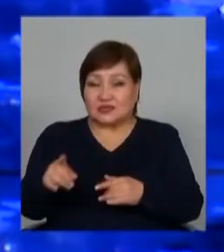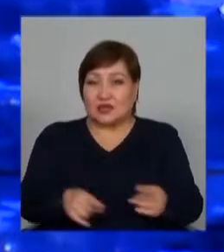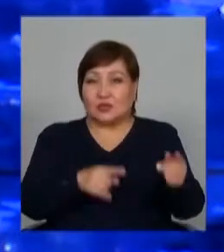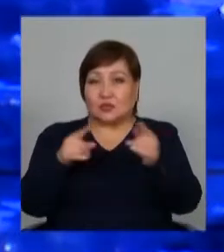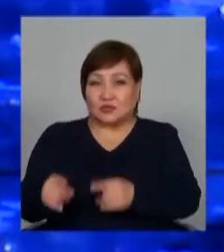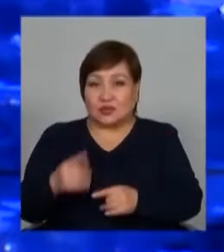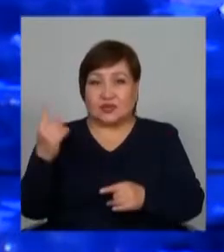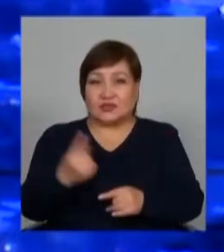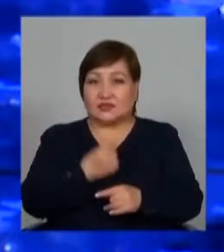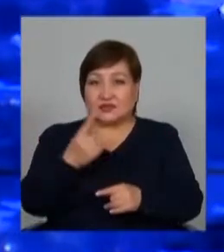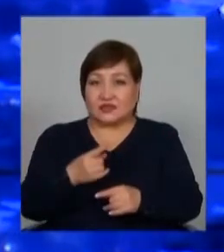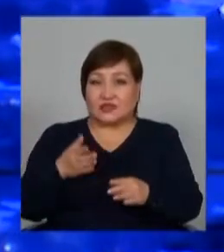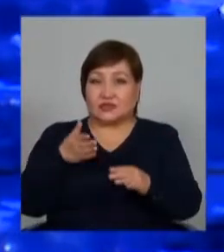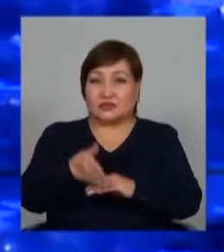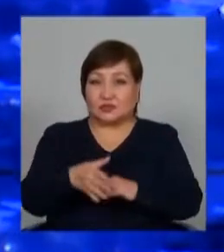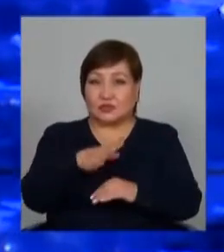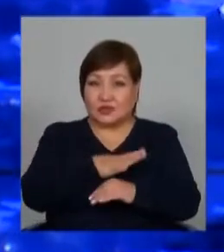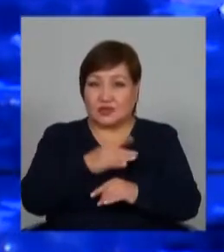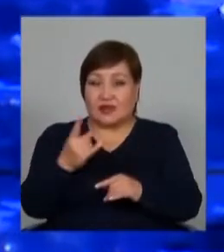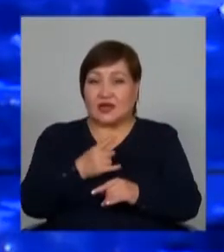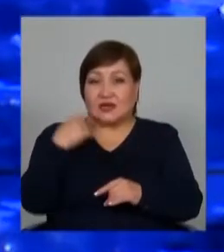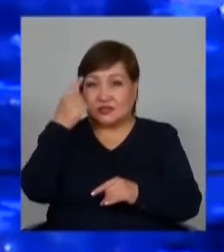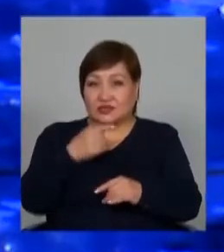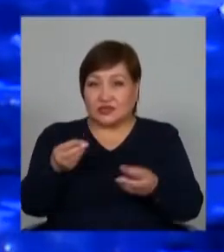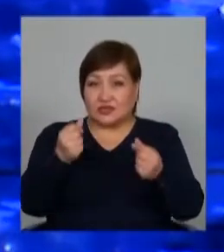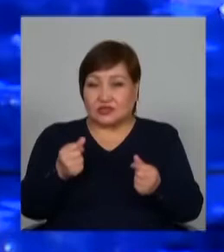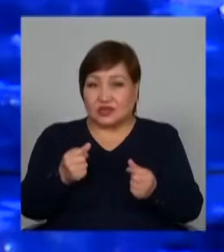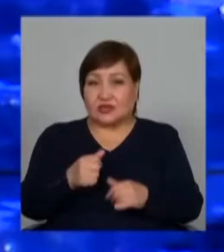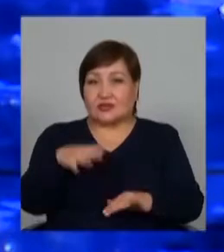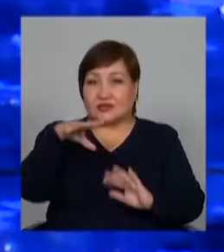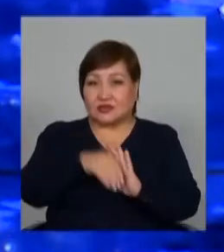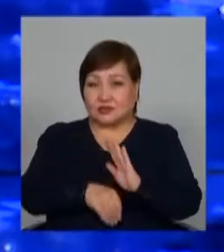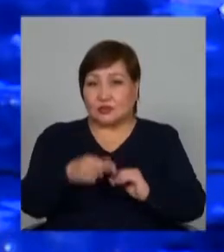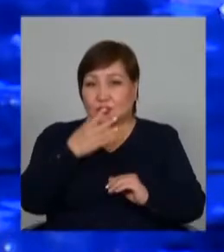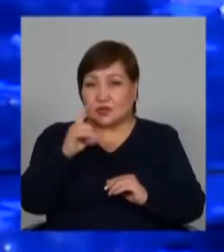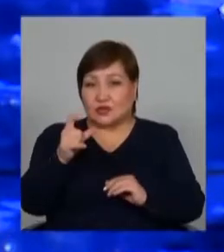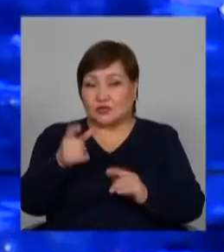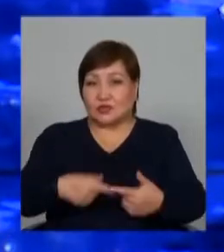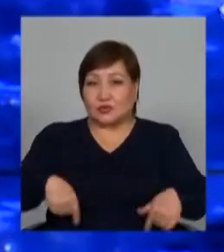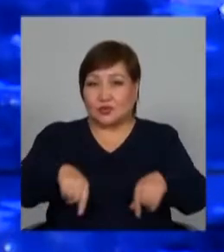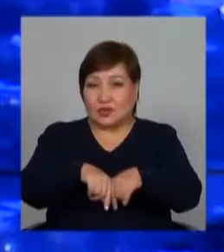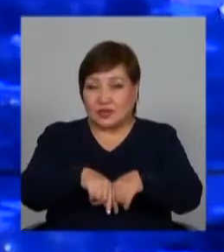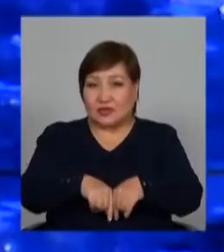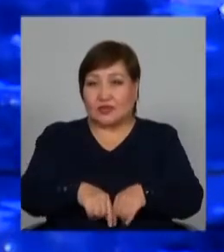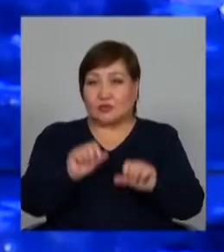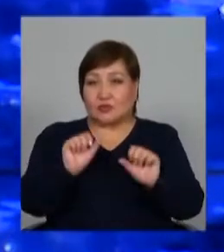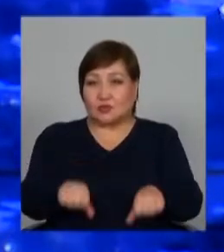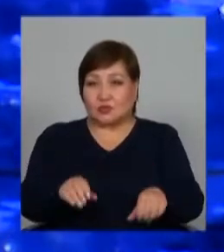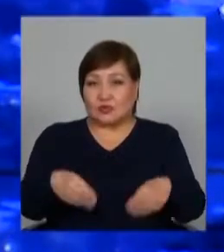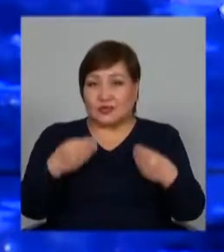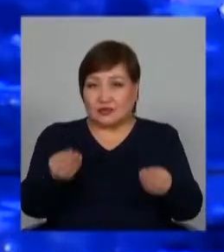жолы болды. Сондай-ақ, жеке банкноттарды енгізу нарықтық экономиканы құруға мүмкіндік берді. Әріптесім Оразай Нұртай